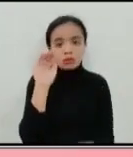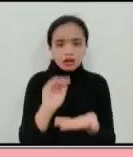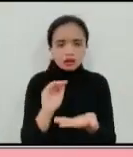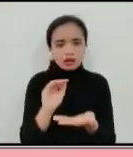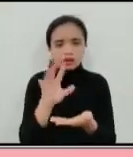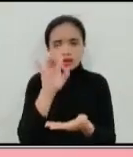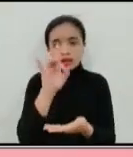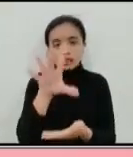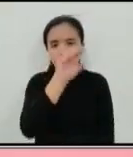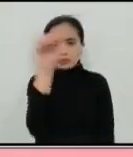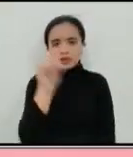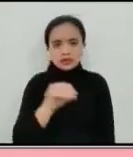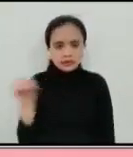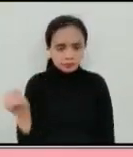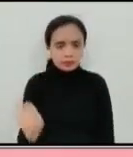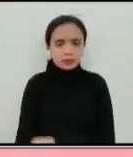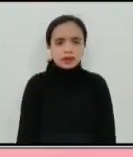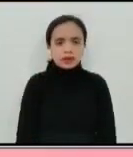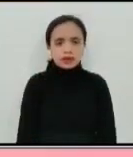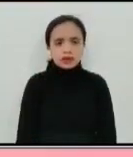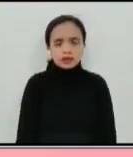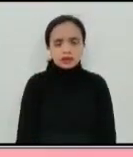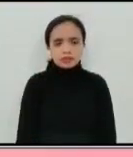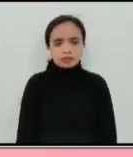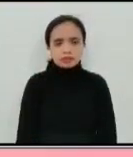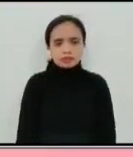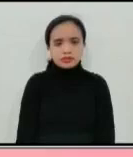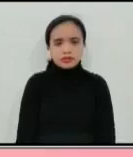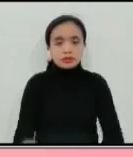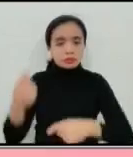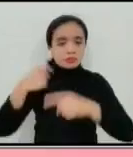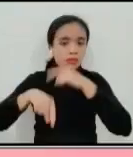85%. And going back,